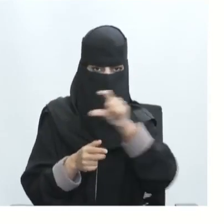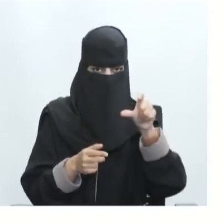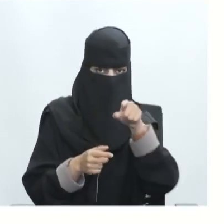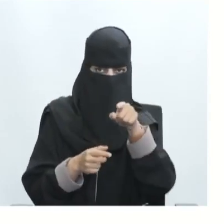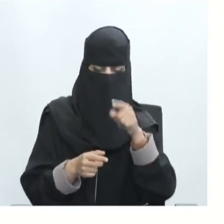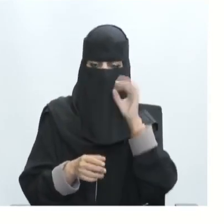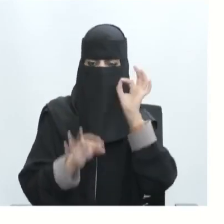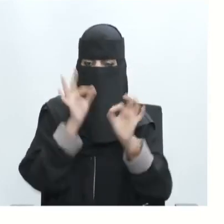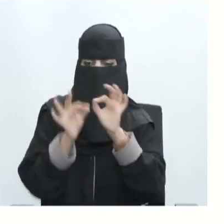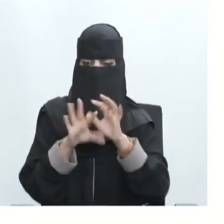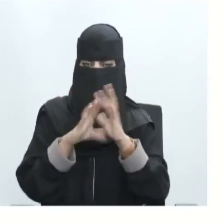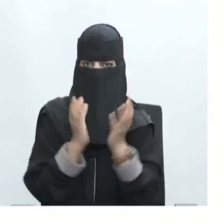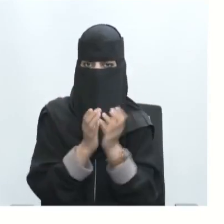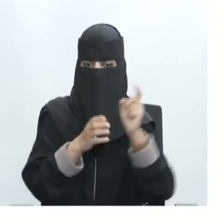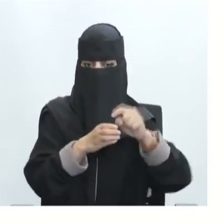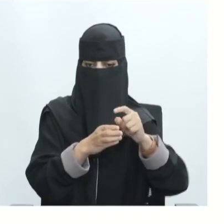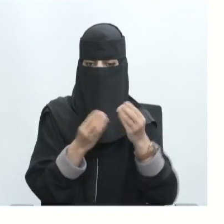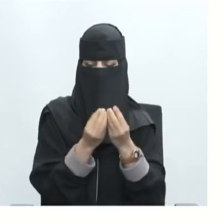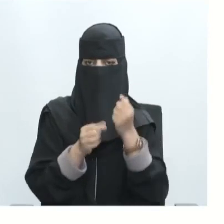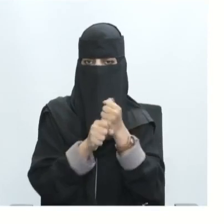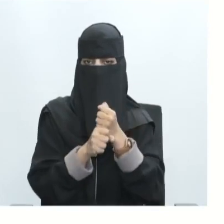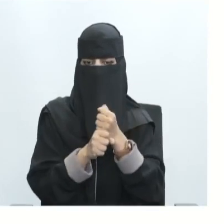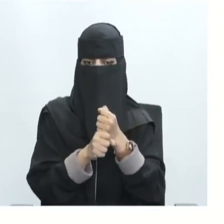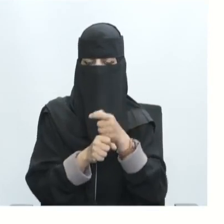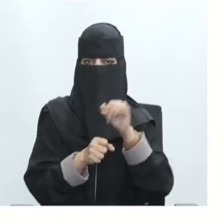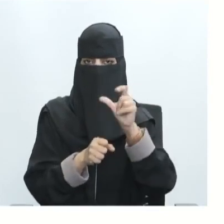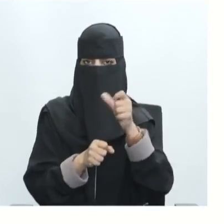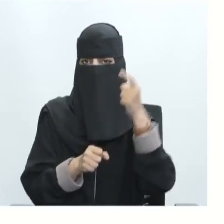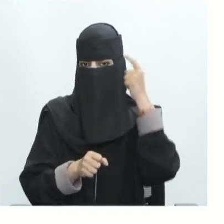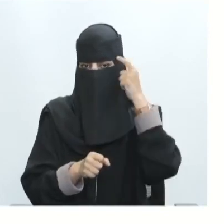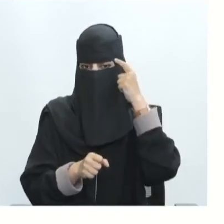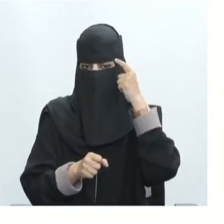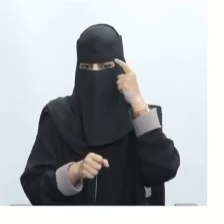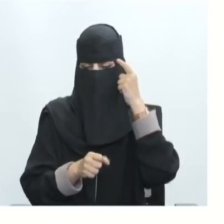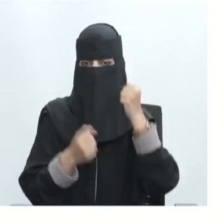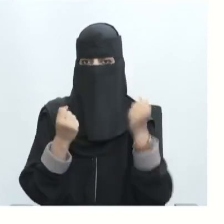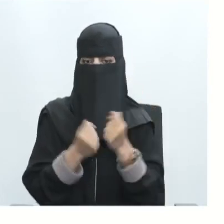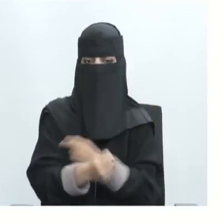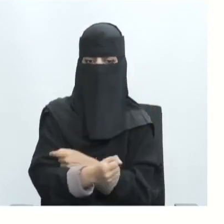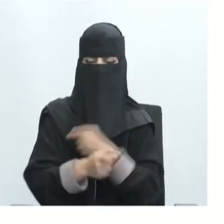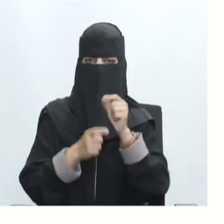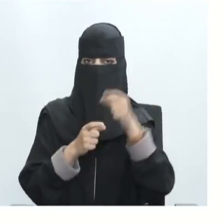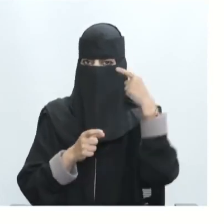احدد مع مجموعي دور كل من العقل والتجربه في التفكير